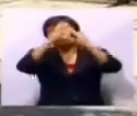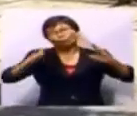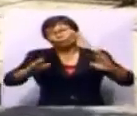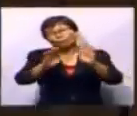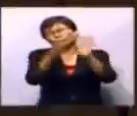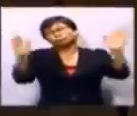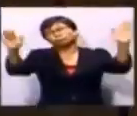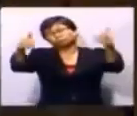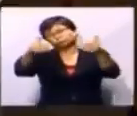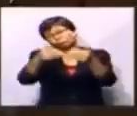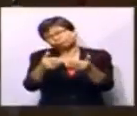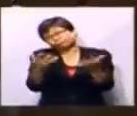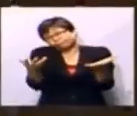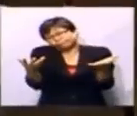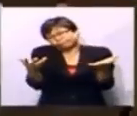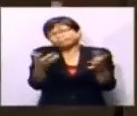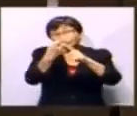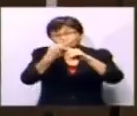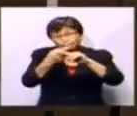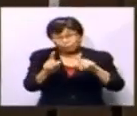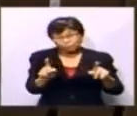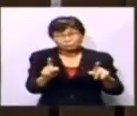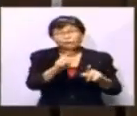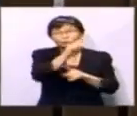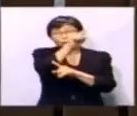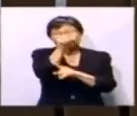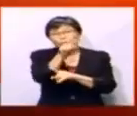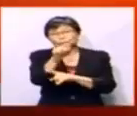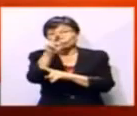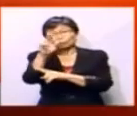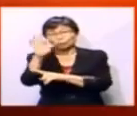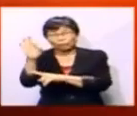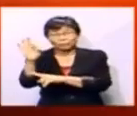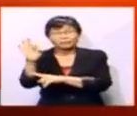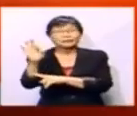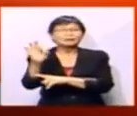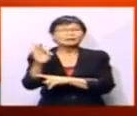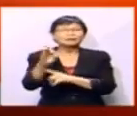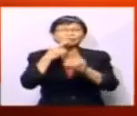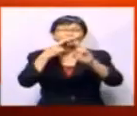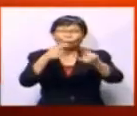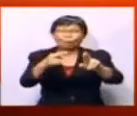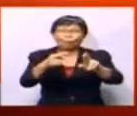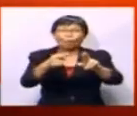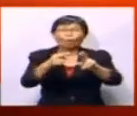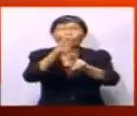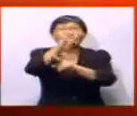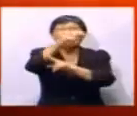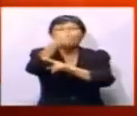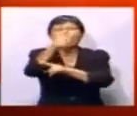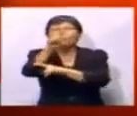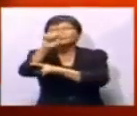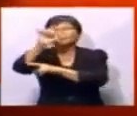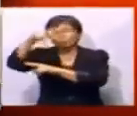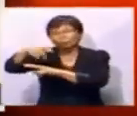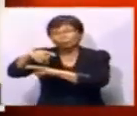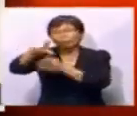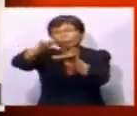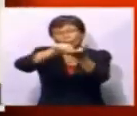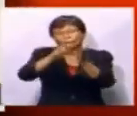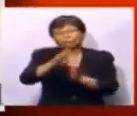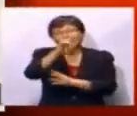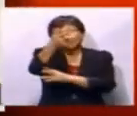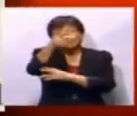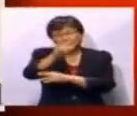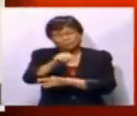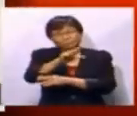Fadli tertutup rapat. Bagaimanapun, Zul Fadli memberi respon menerusi aplikasi WhatsApp kepada wartawan